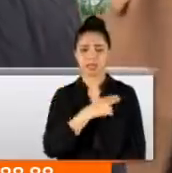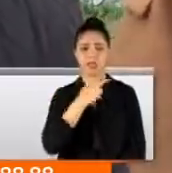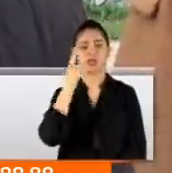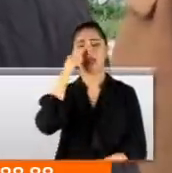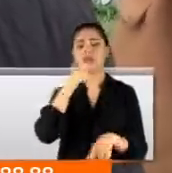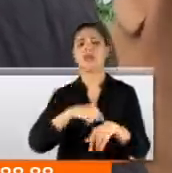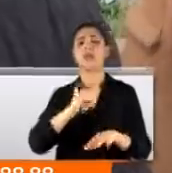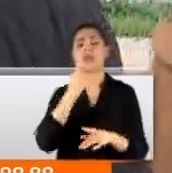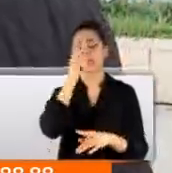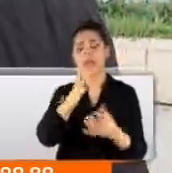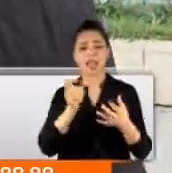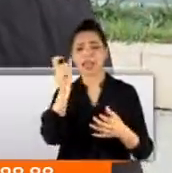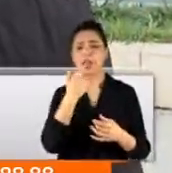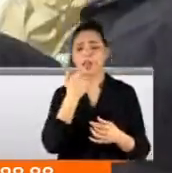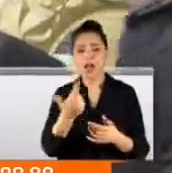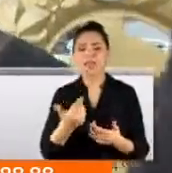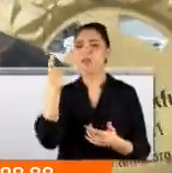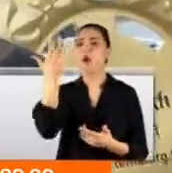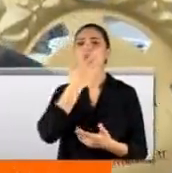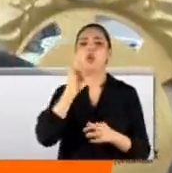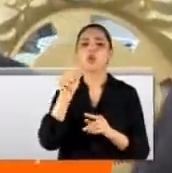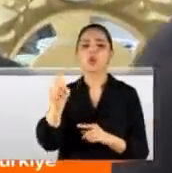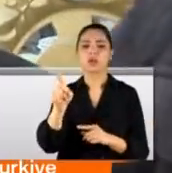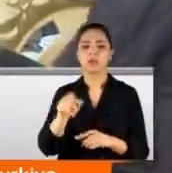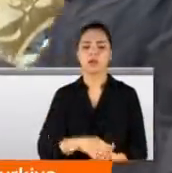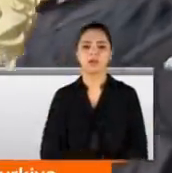kelimeyle anlatmak istiyorum. Okul gibi adamdı. Süs kaldı